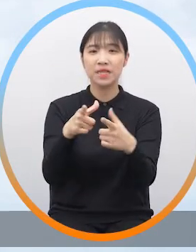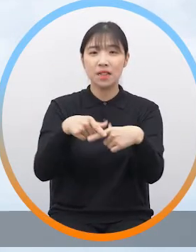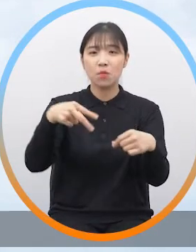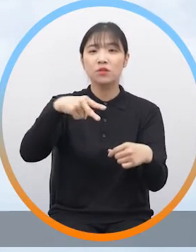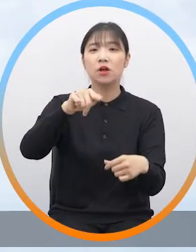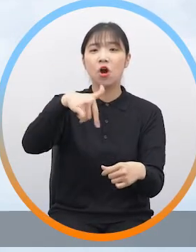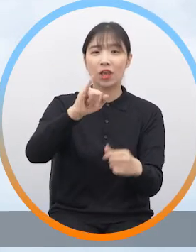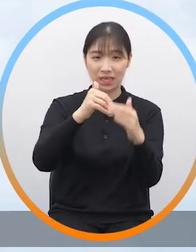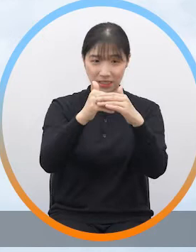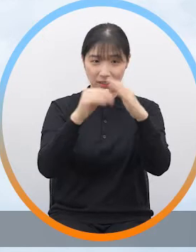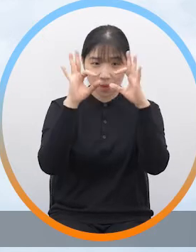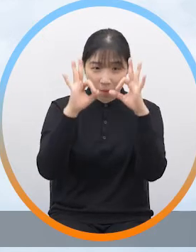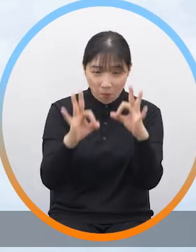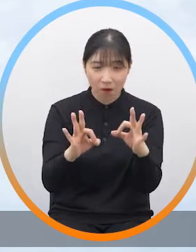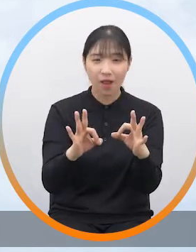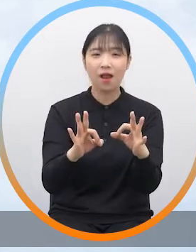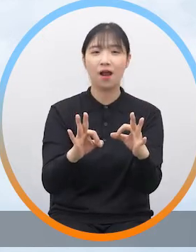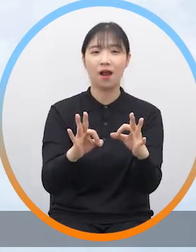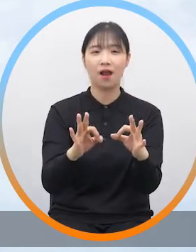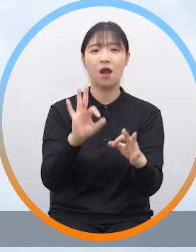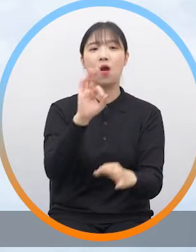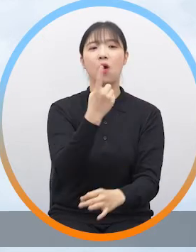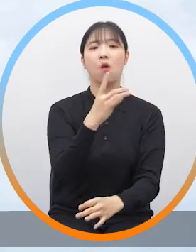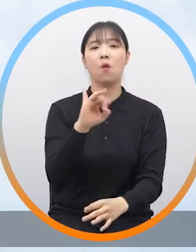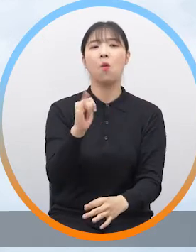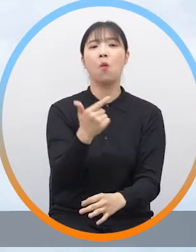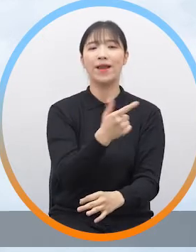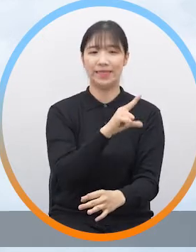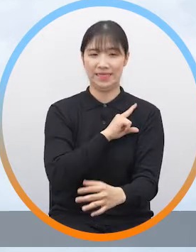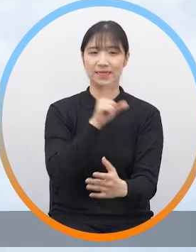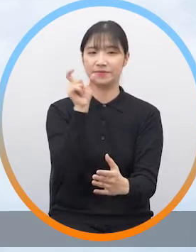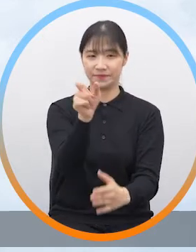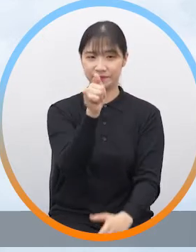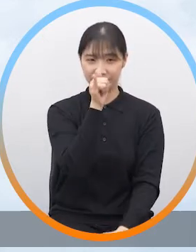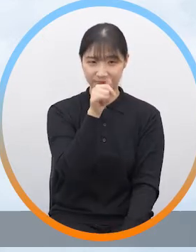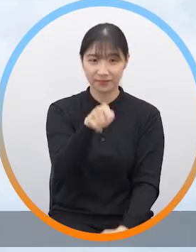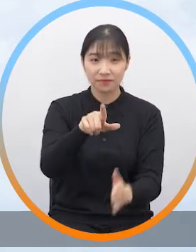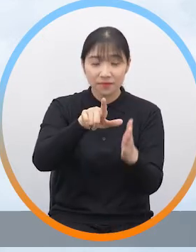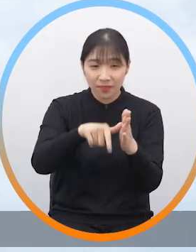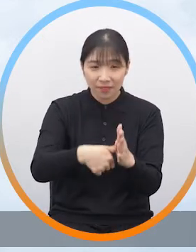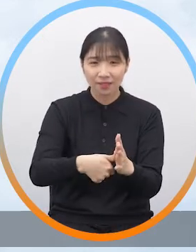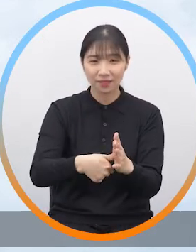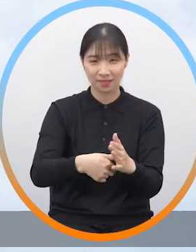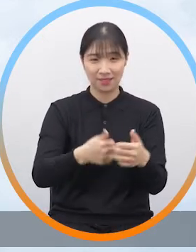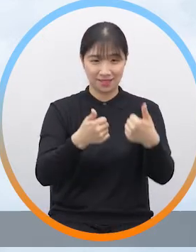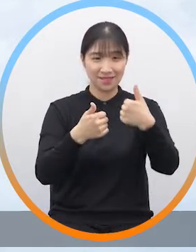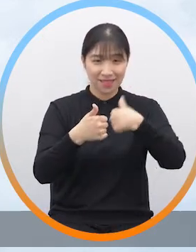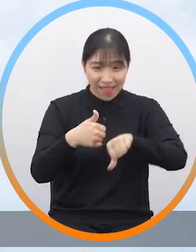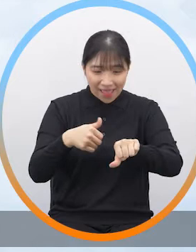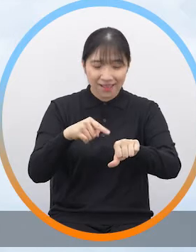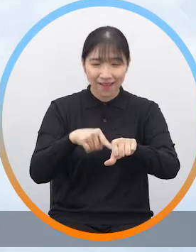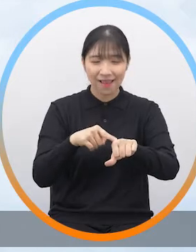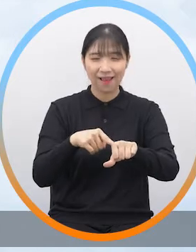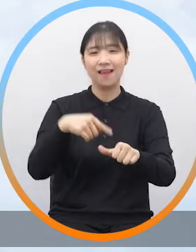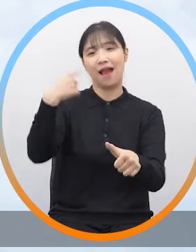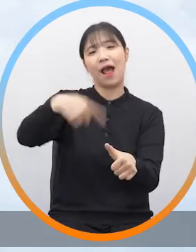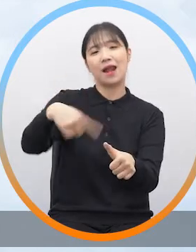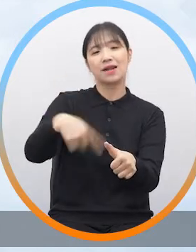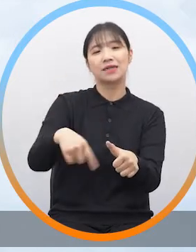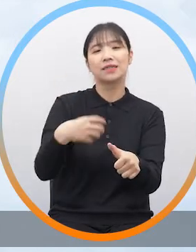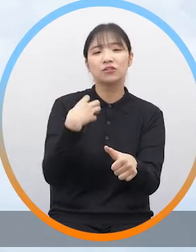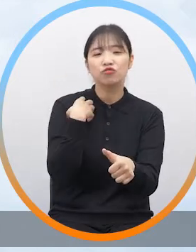일본서기에 비로소 왕인이라는 이름이 나옵니다. 그때에 태자에게 경전을